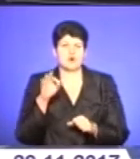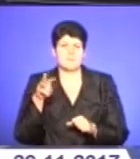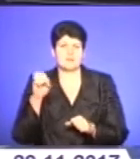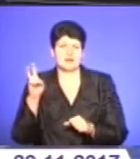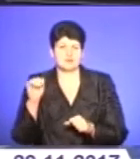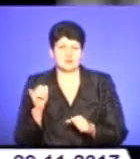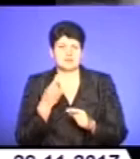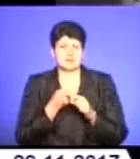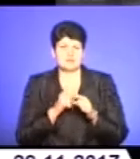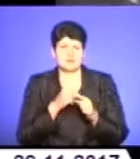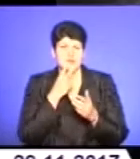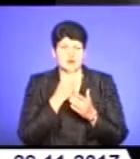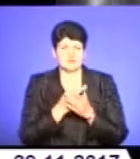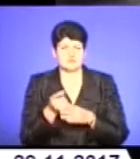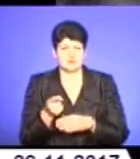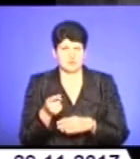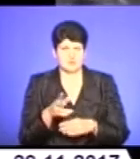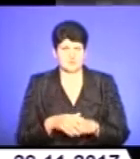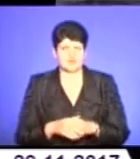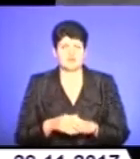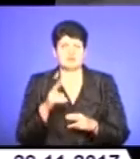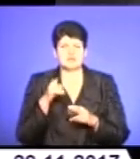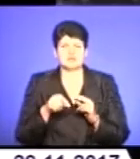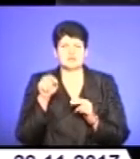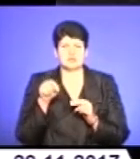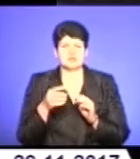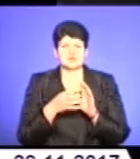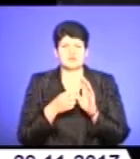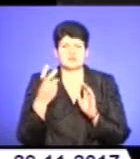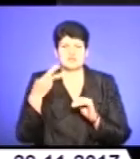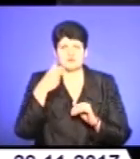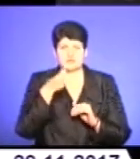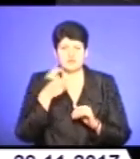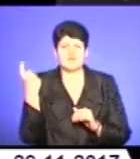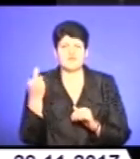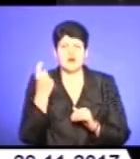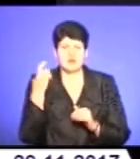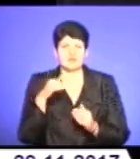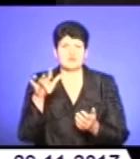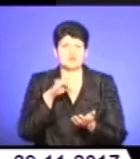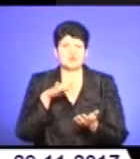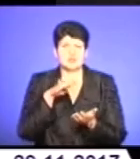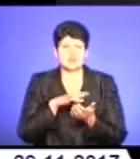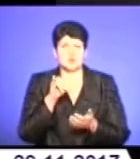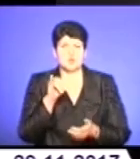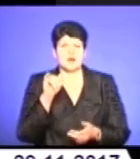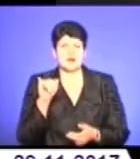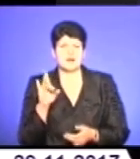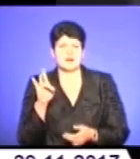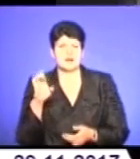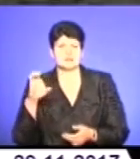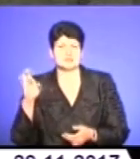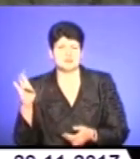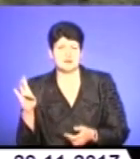у Тернополі. Наприкінці 1920-х років у Харкові, тодішній столиці УРСР, українські інтелігенти